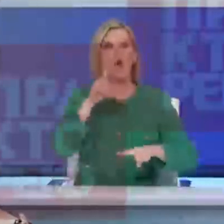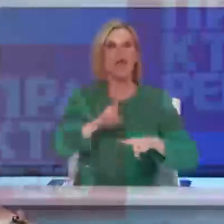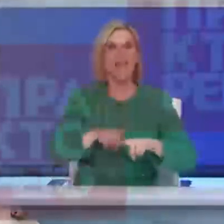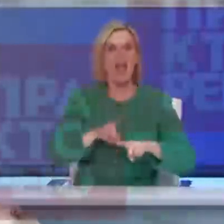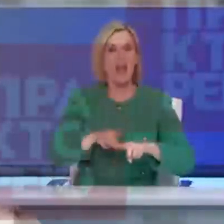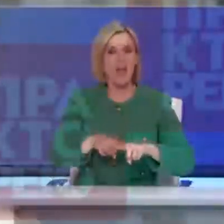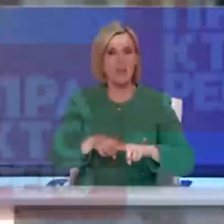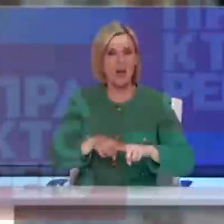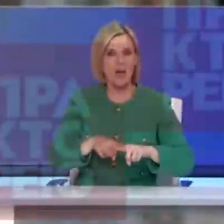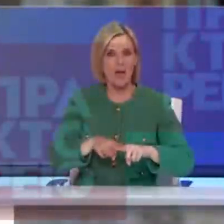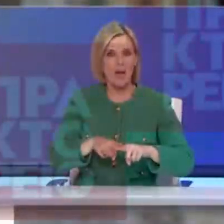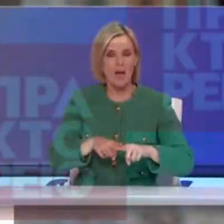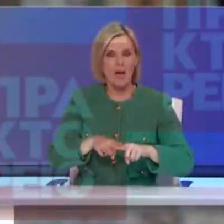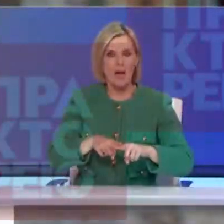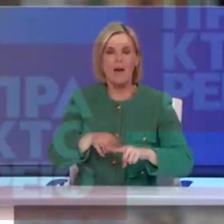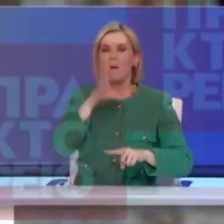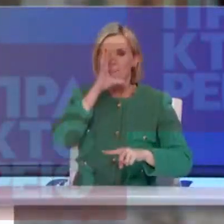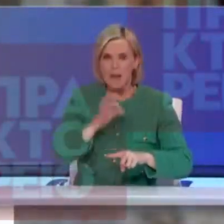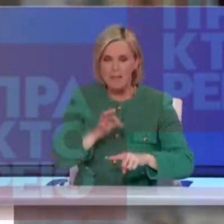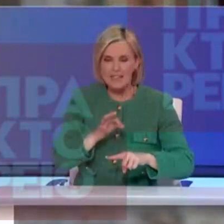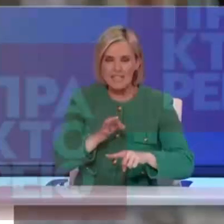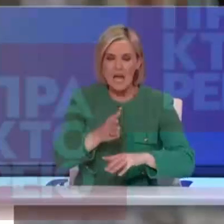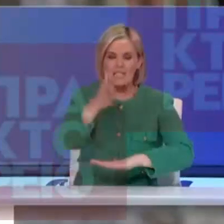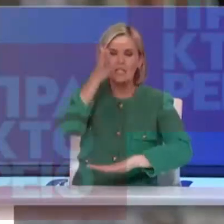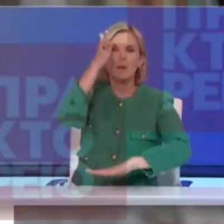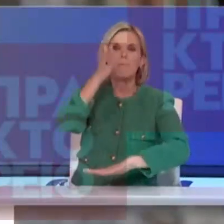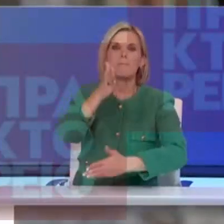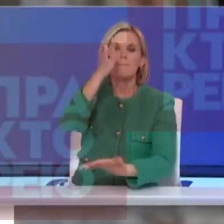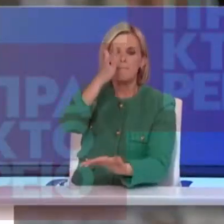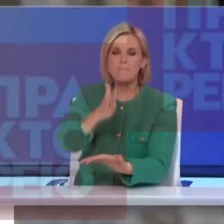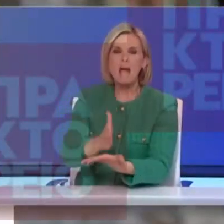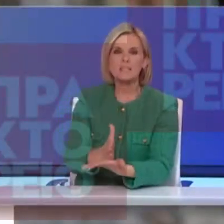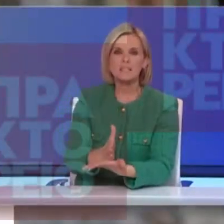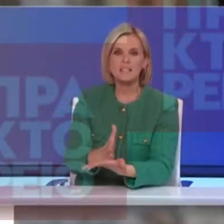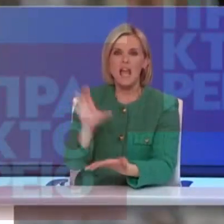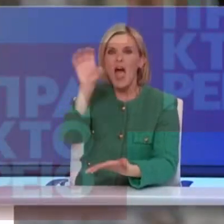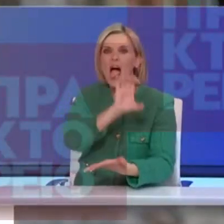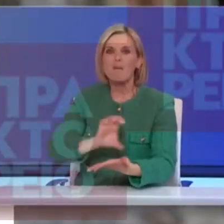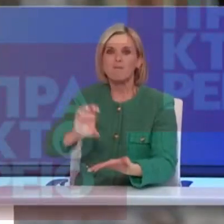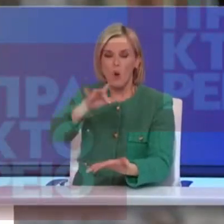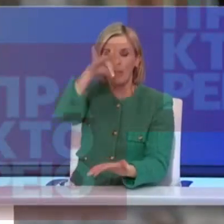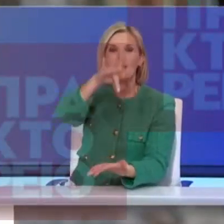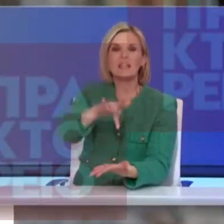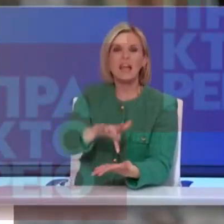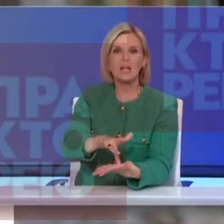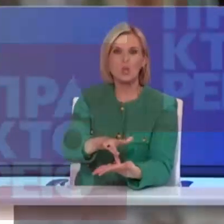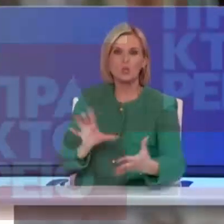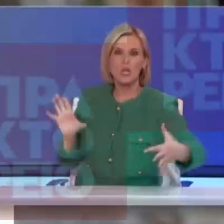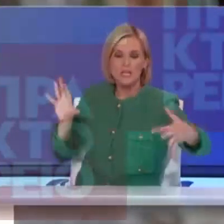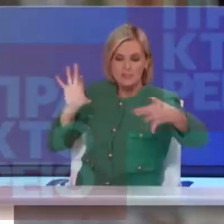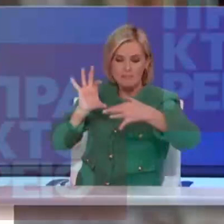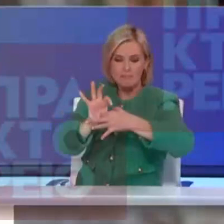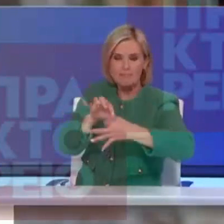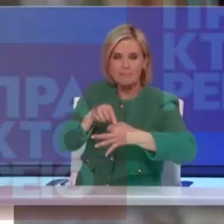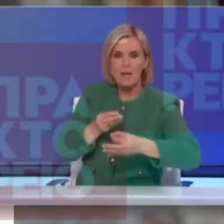προς ολόκληρη την Ευρώπη. Εκεί αποβλέπουν άλλωστε και οι πρόσφατες συμφωνίες που